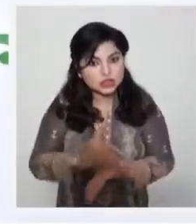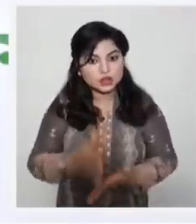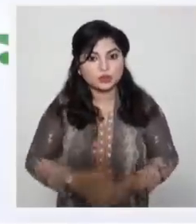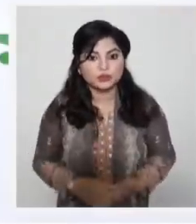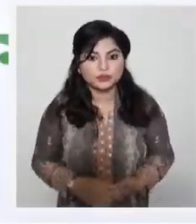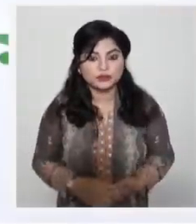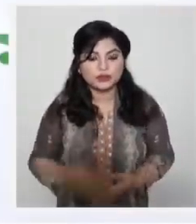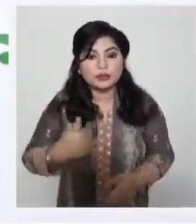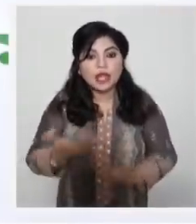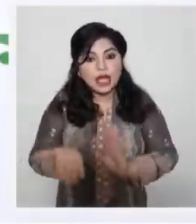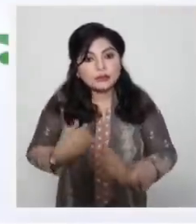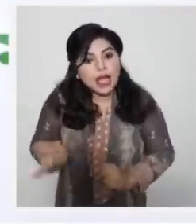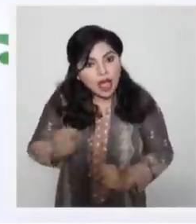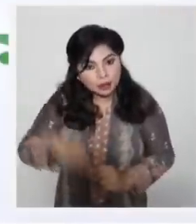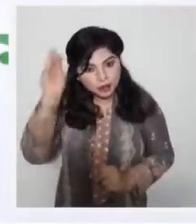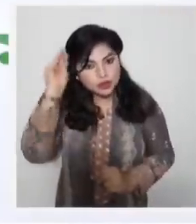11 জুন 2020।